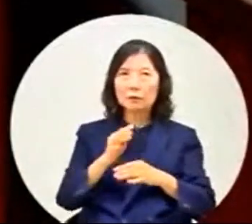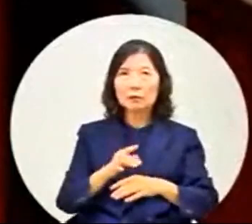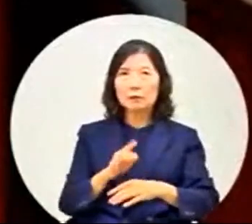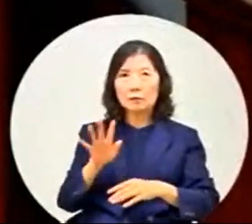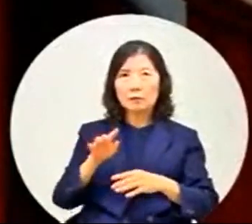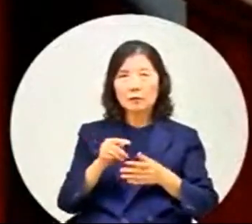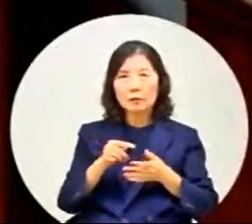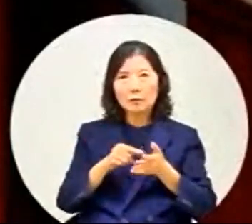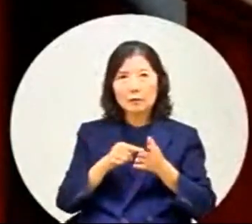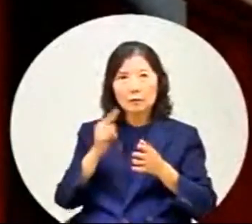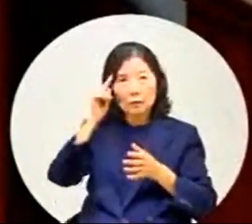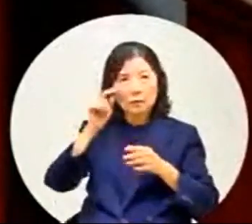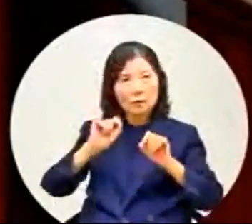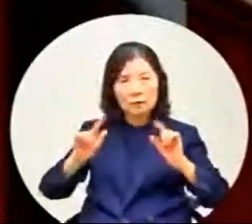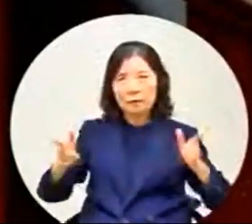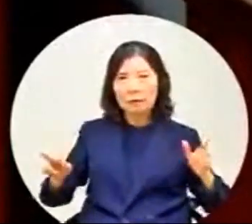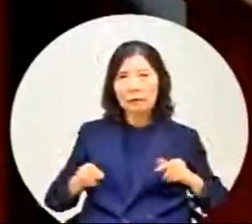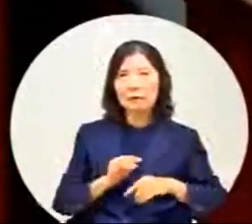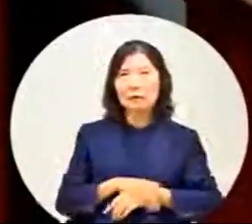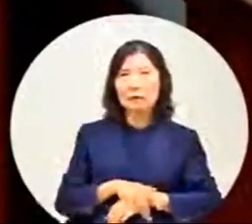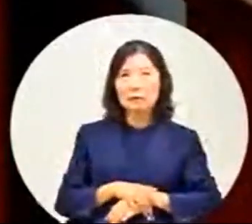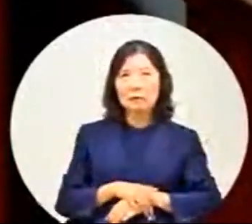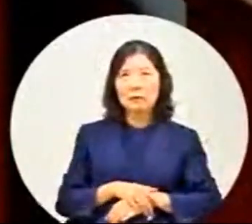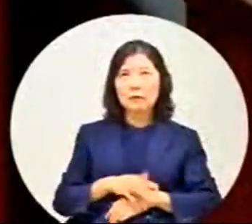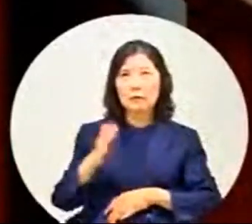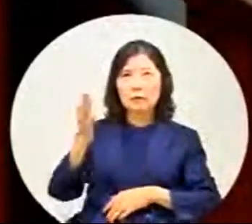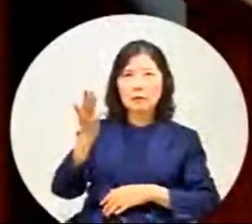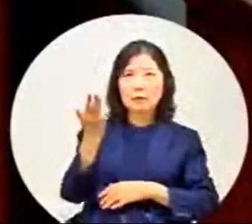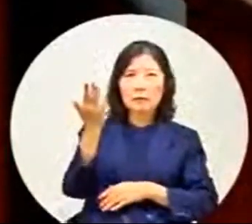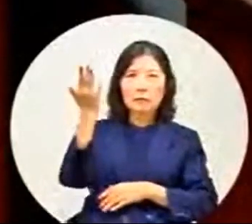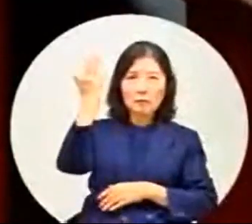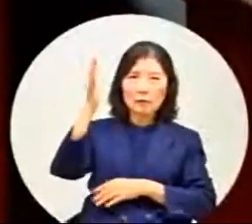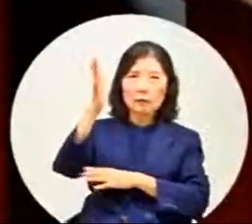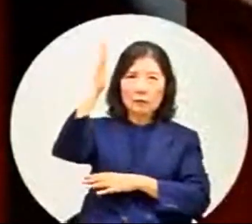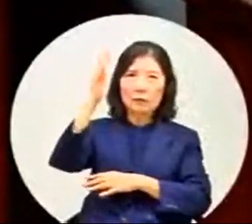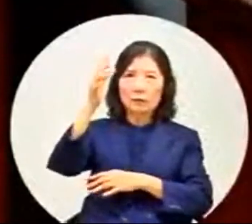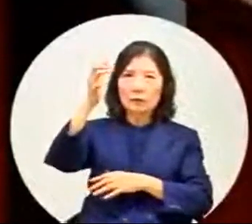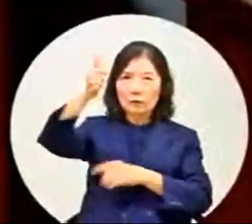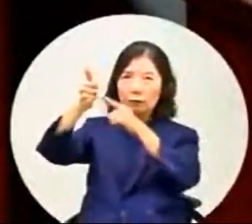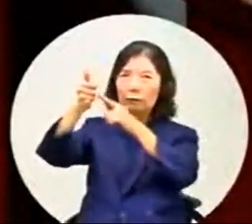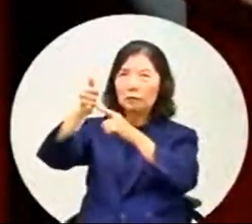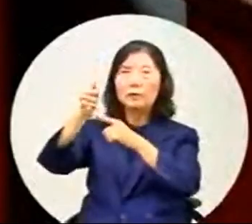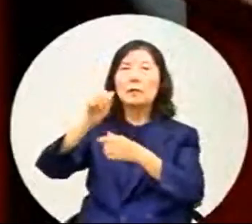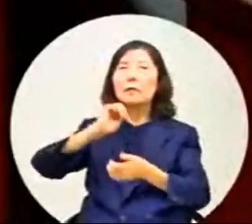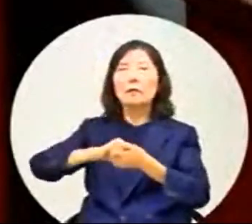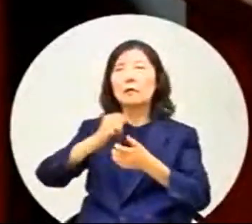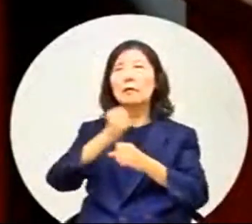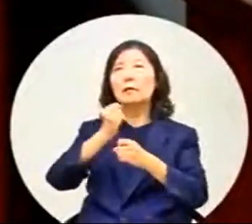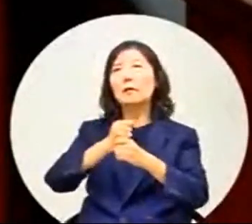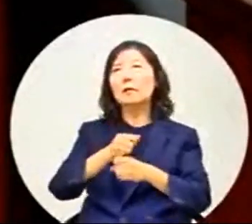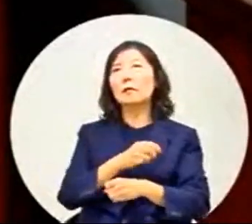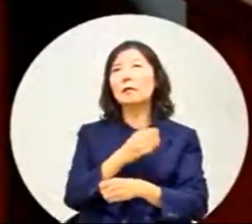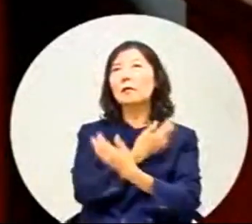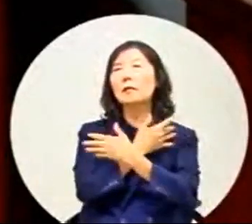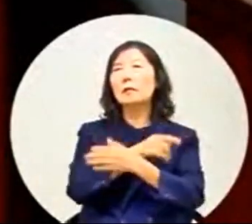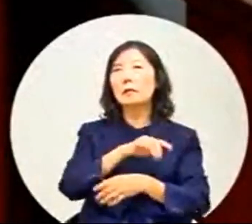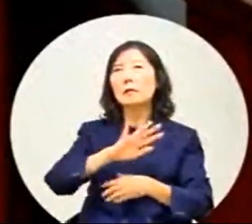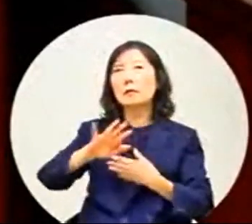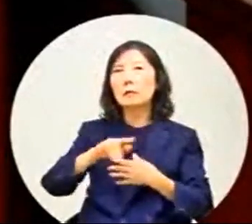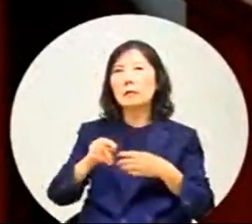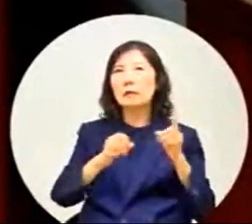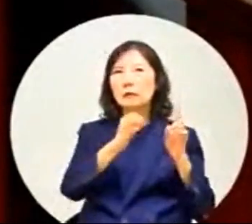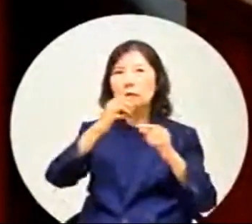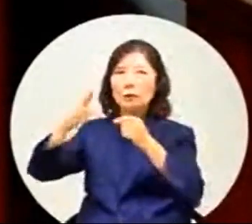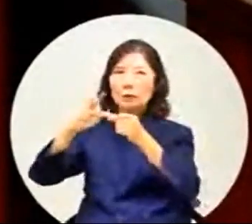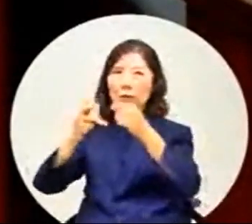又表达不同见解，那为什么前朝的最高决策者一意孤行？好，我们再看哦，